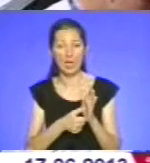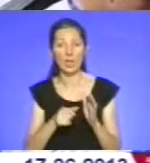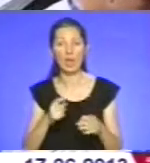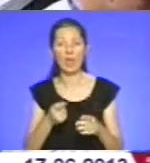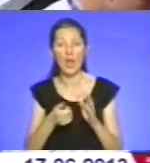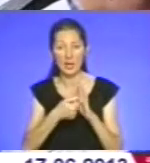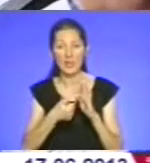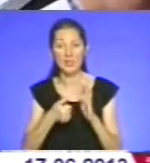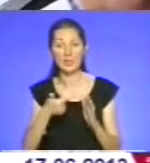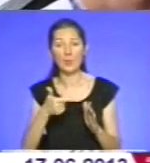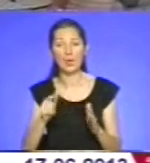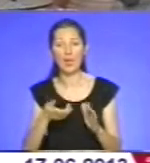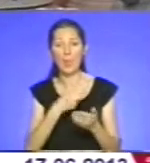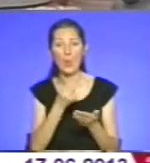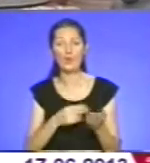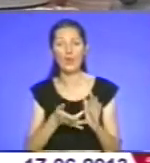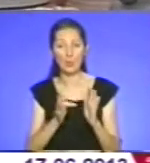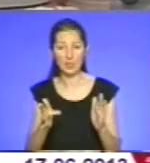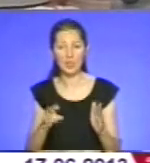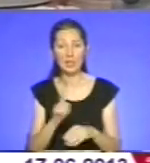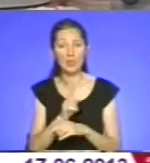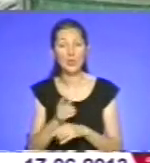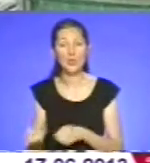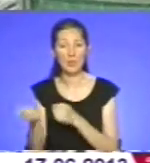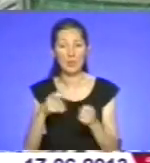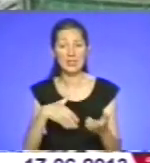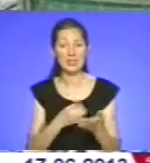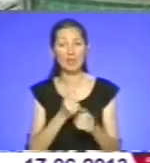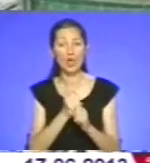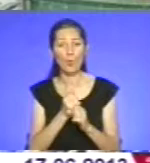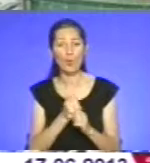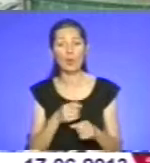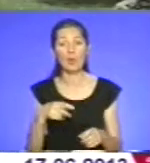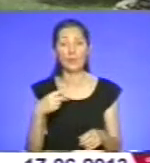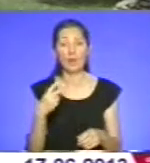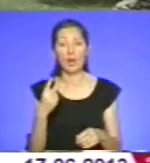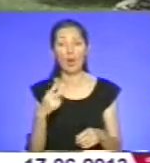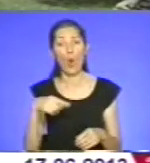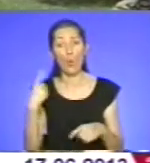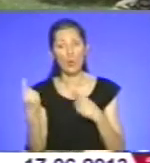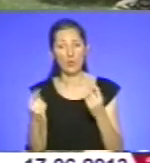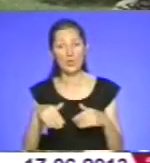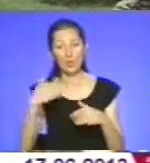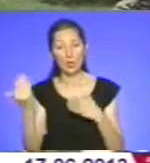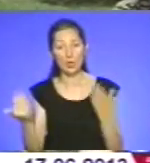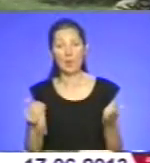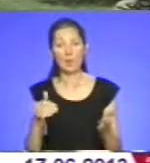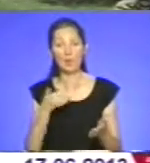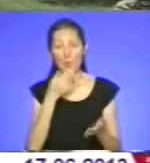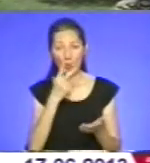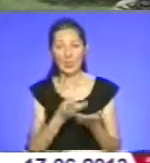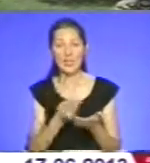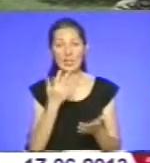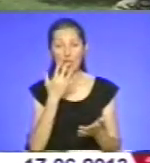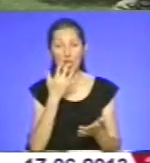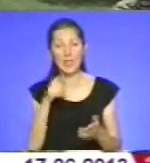Тернопільщини привезли свої роботи. Також обидві сторони представили національні страви. Проводимо майстер-класи, як